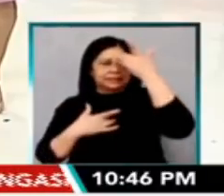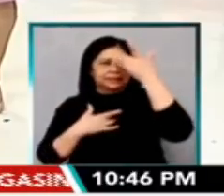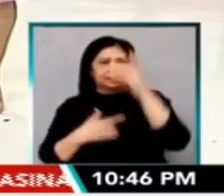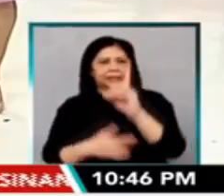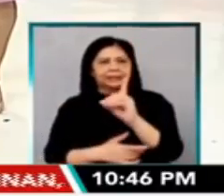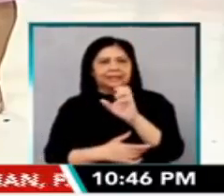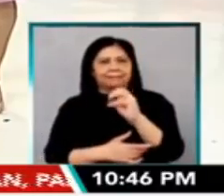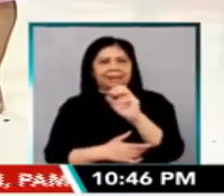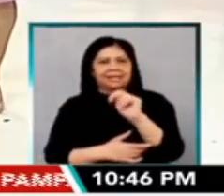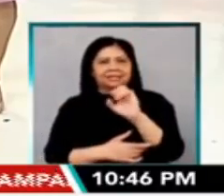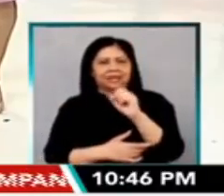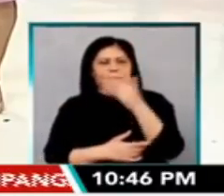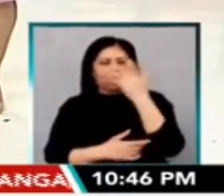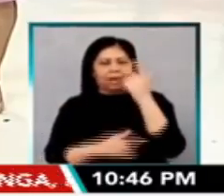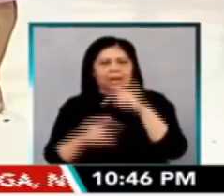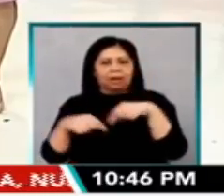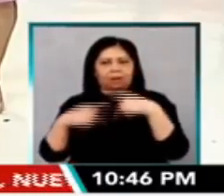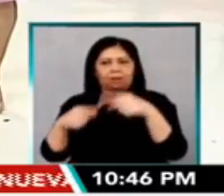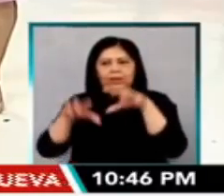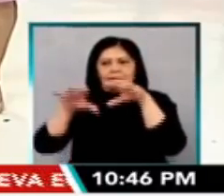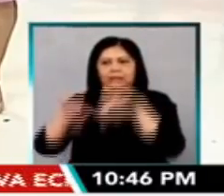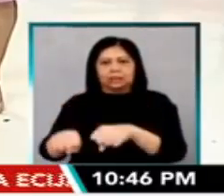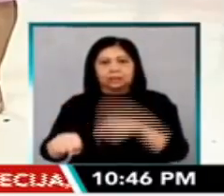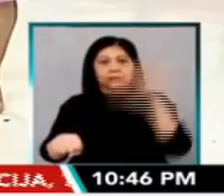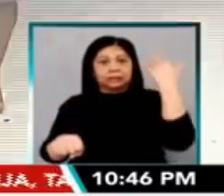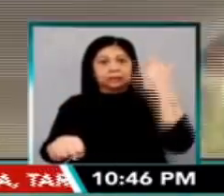habang inaaresto noon ng dalawang pulis.